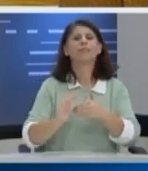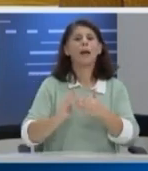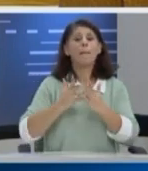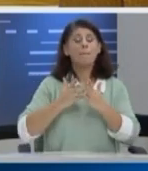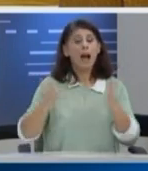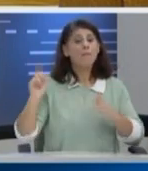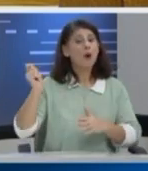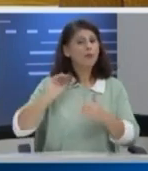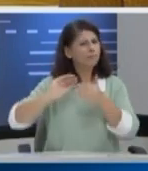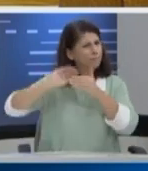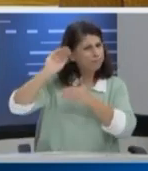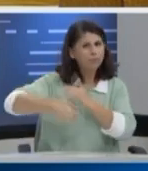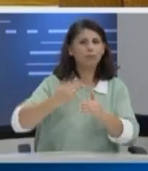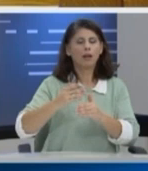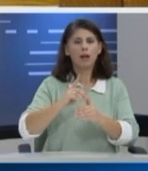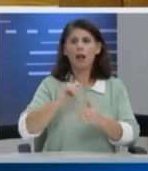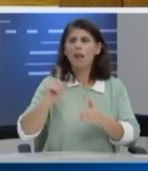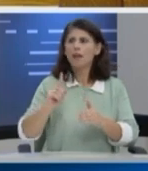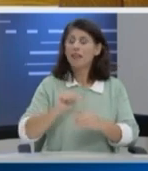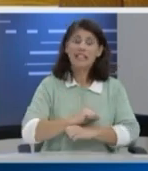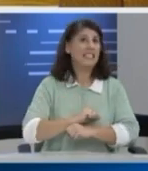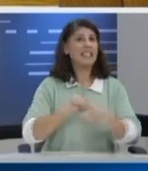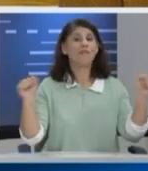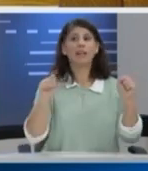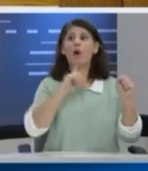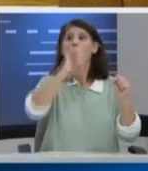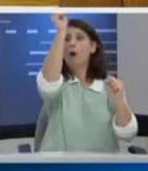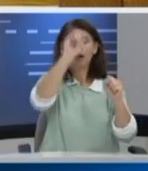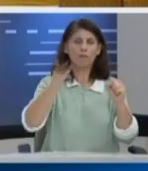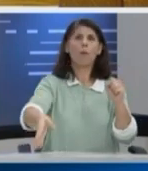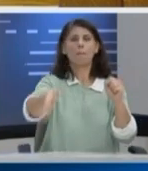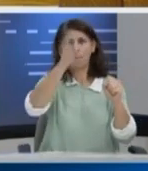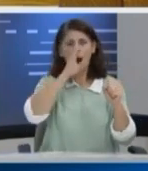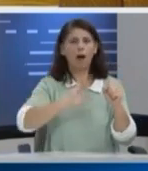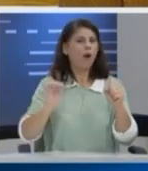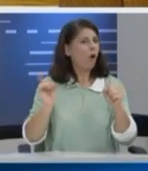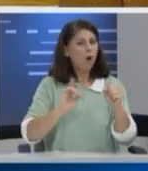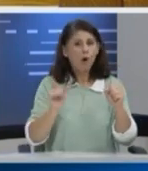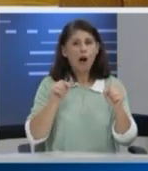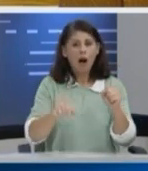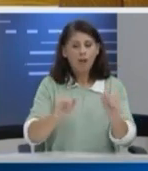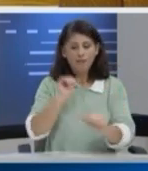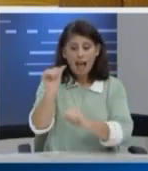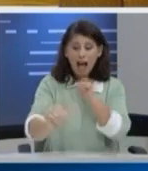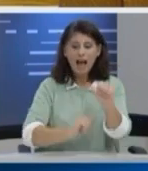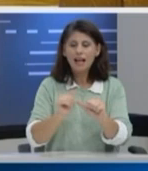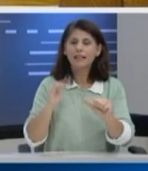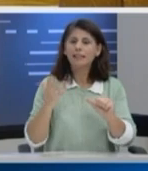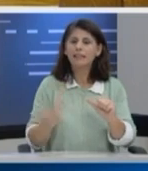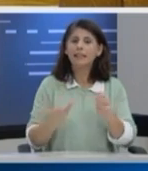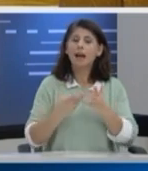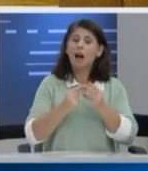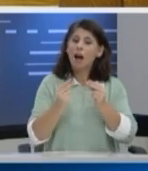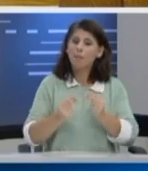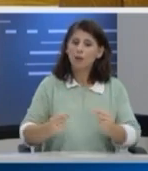μεγάλη πολιτική ανατροπή που δεν ήρθε ως κεραυνός ενεθρία, αλλά ήταν αποτέλεσμα